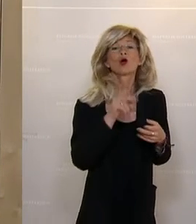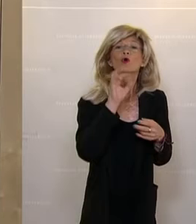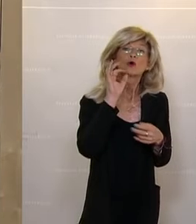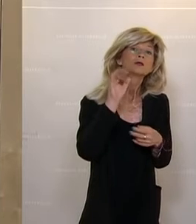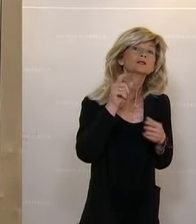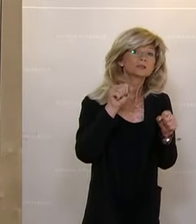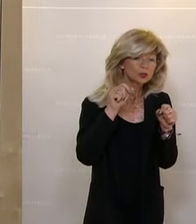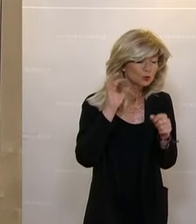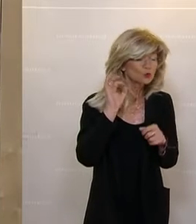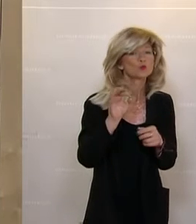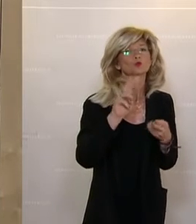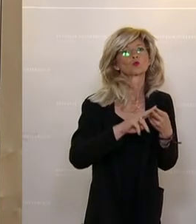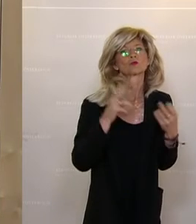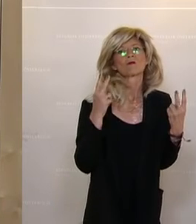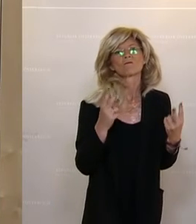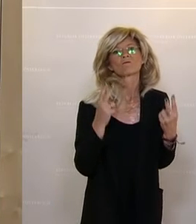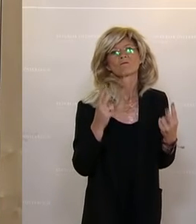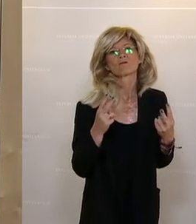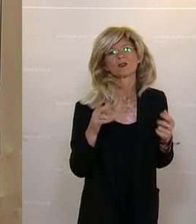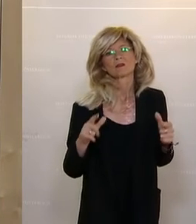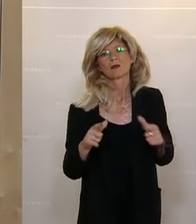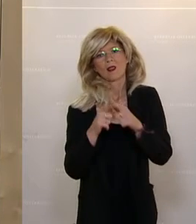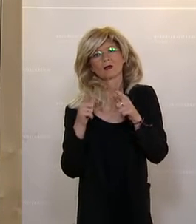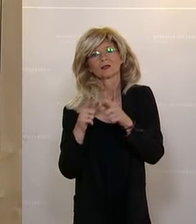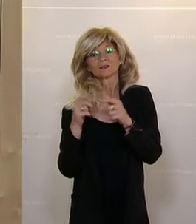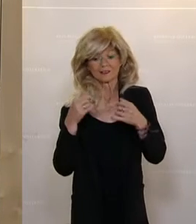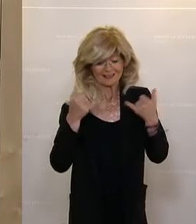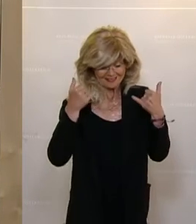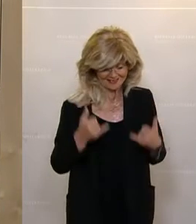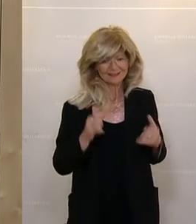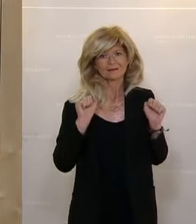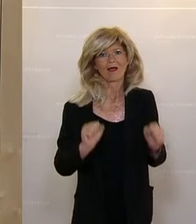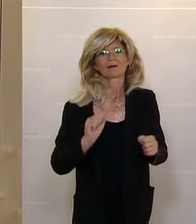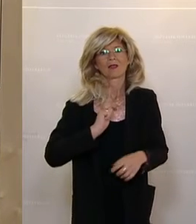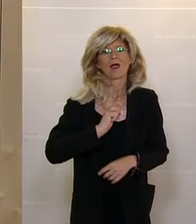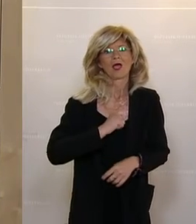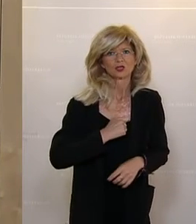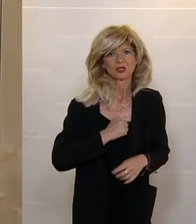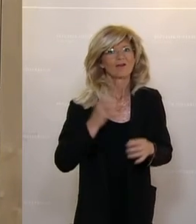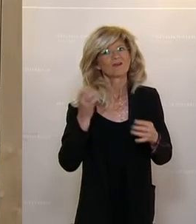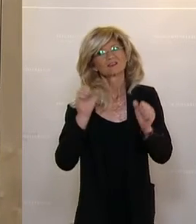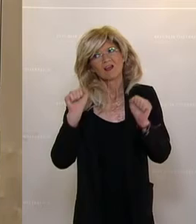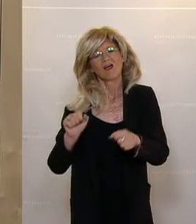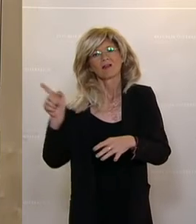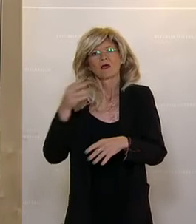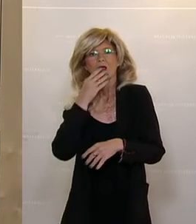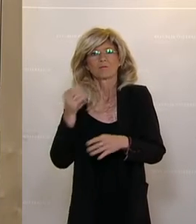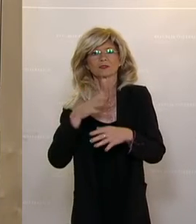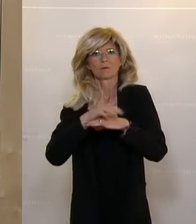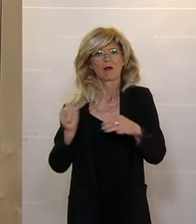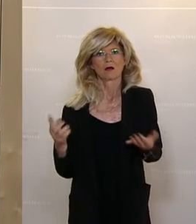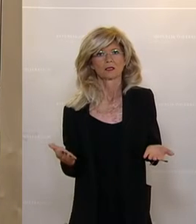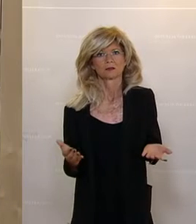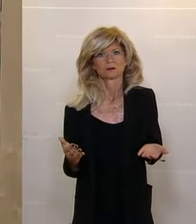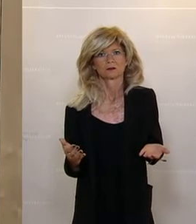Hochschulleitungen wissen jetzt und können sich jetzt darauf einstellen, was sie im Herbst machen können. Präsenzlehre kann wieder